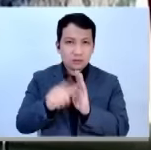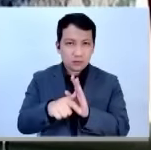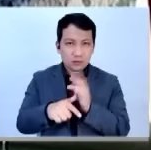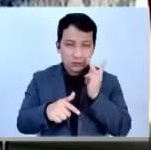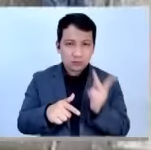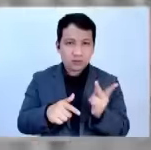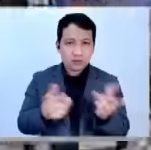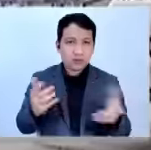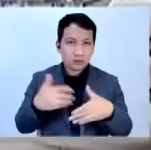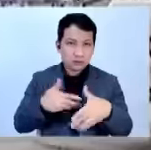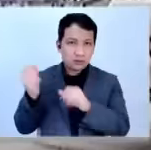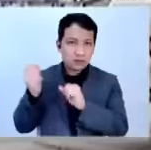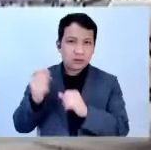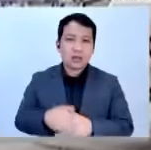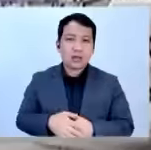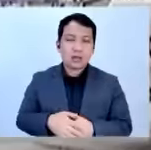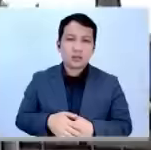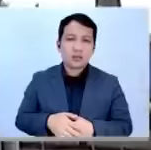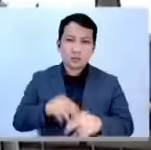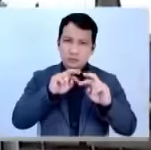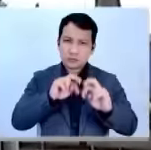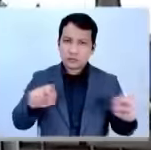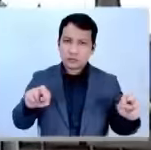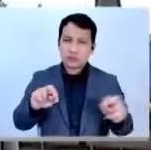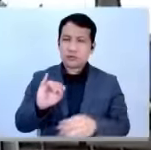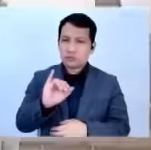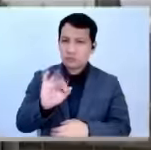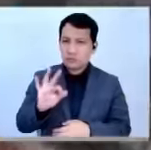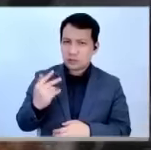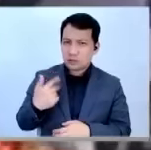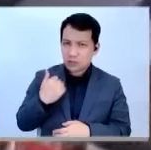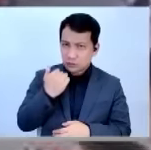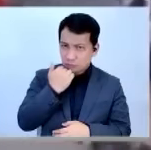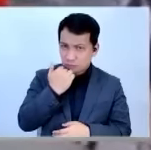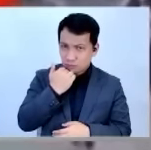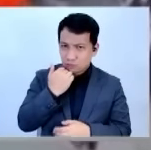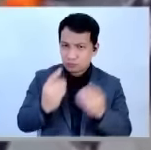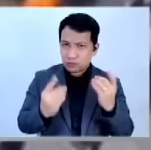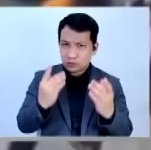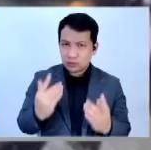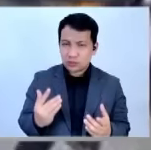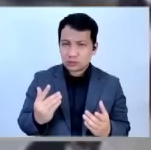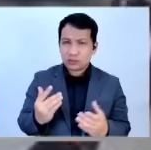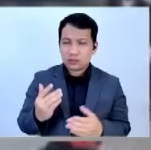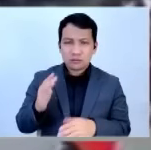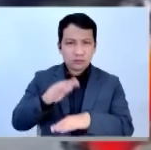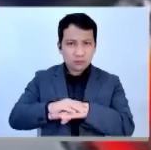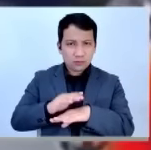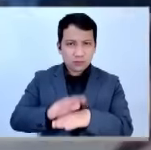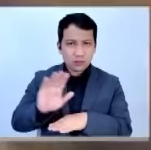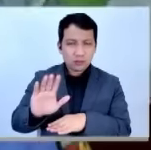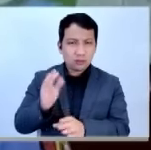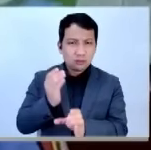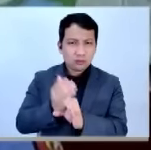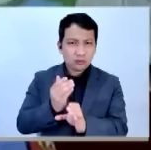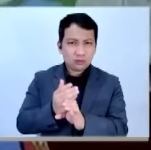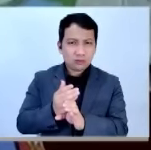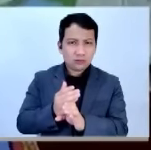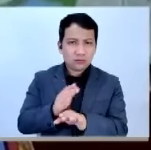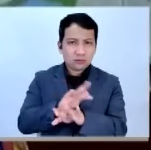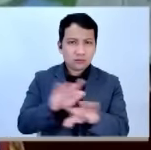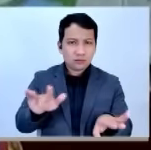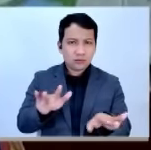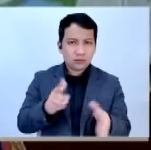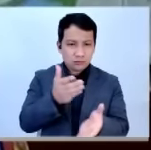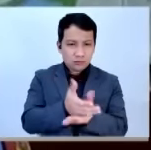na. Iniimbisigan pa ng mga otoridad kung may kapabayaan ng driver ng kotse. Paalala nila sa mga may sasakyan. Huwag iwanan na